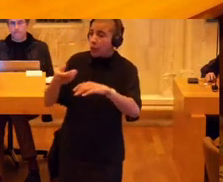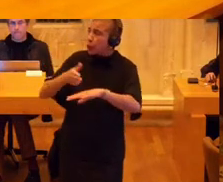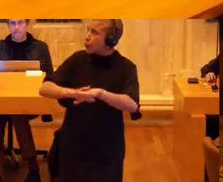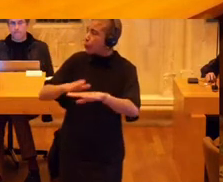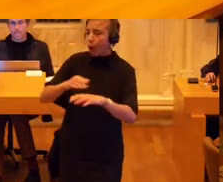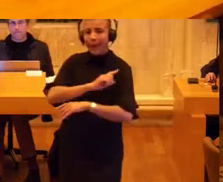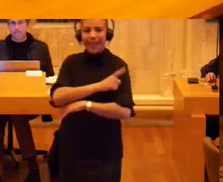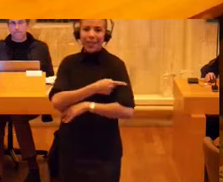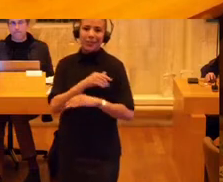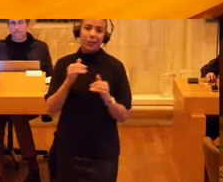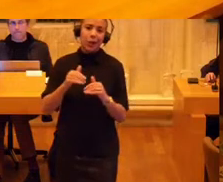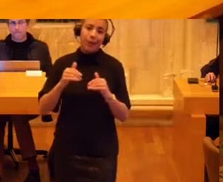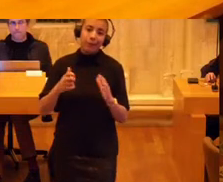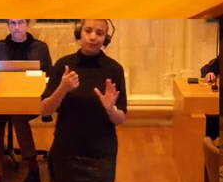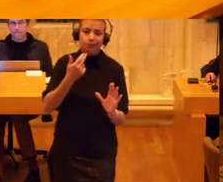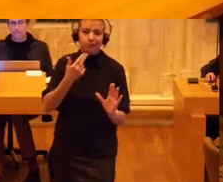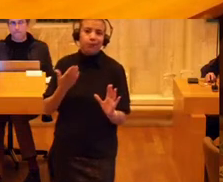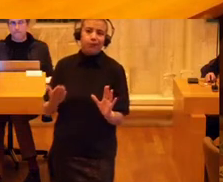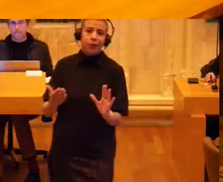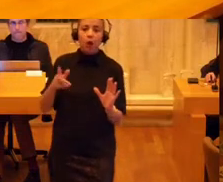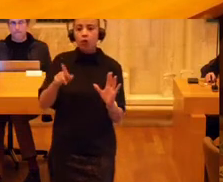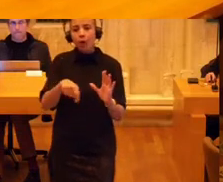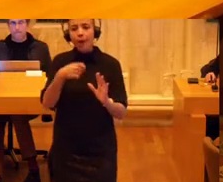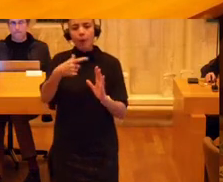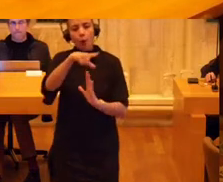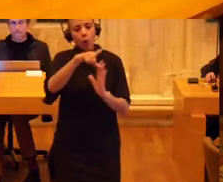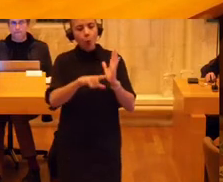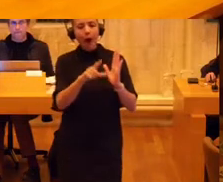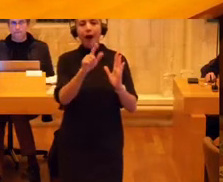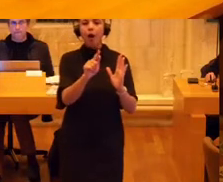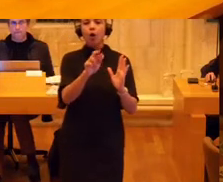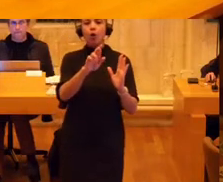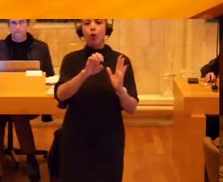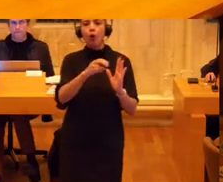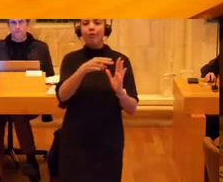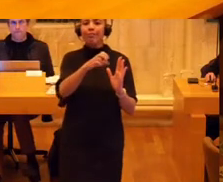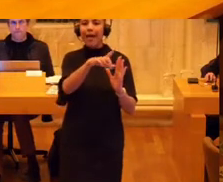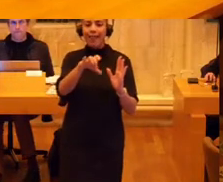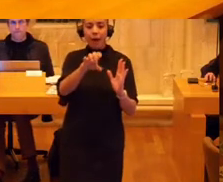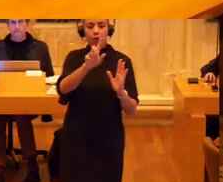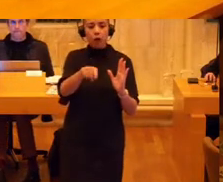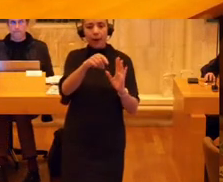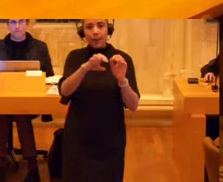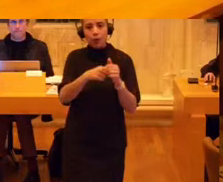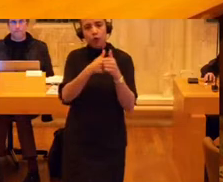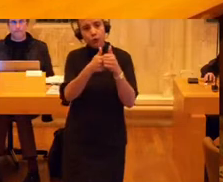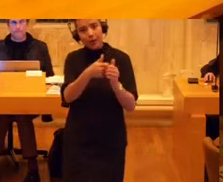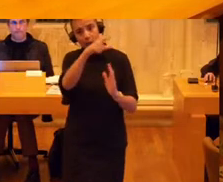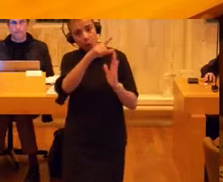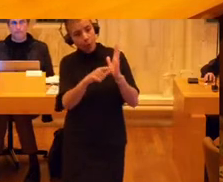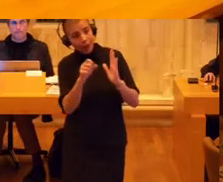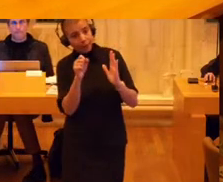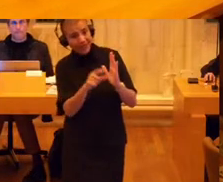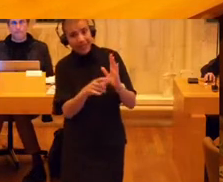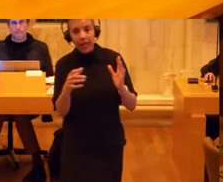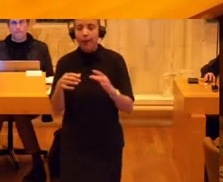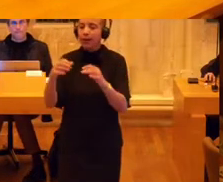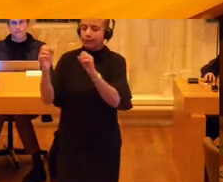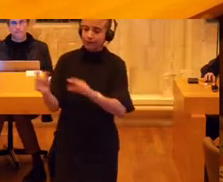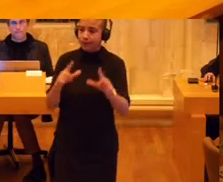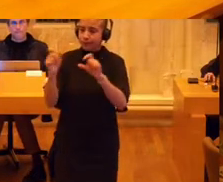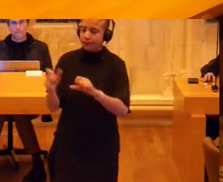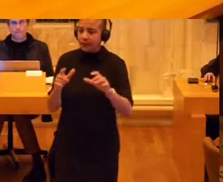Grenelle, pour conjuguer protection du cadre de vie, lutte contre la pollution visuelle